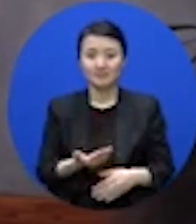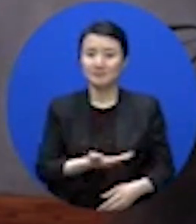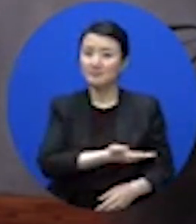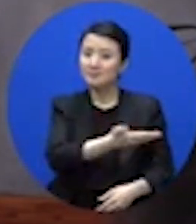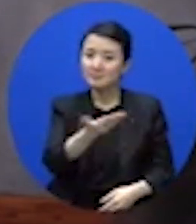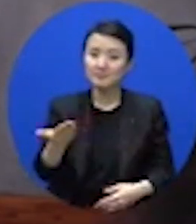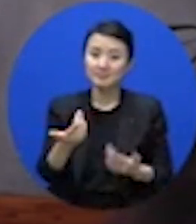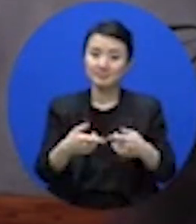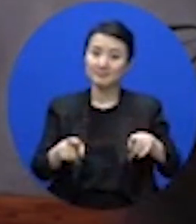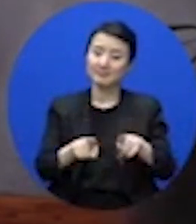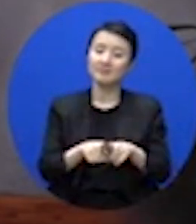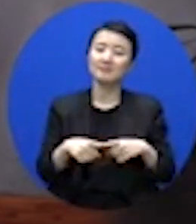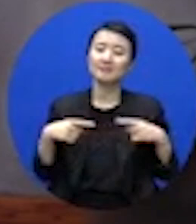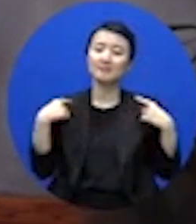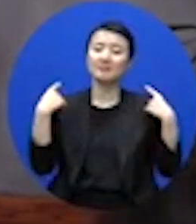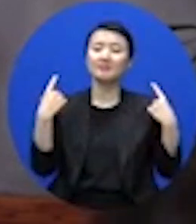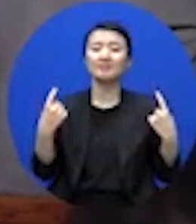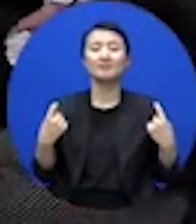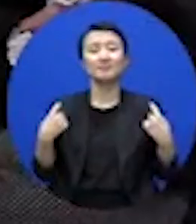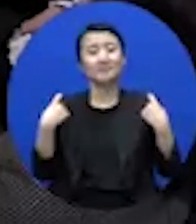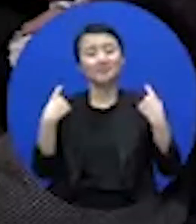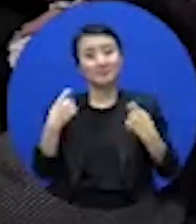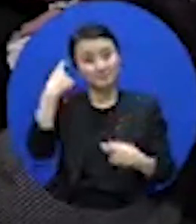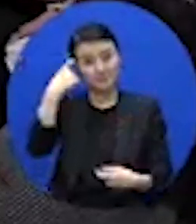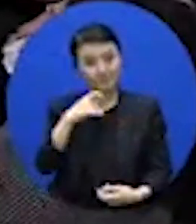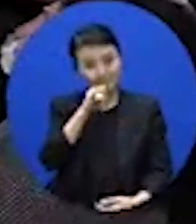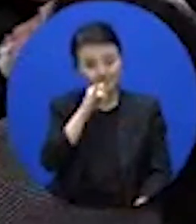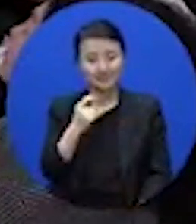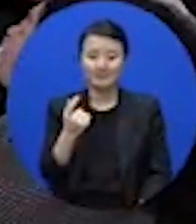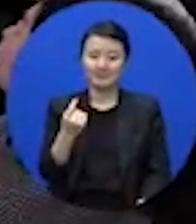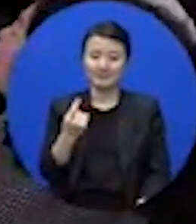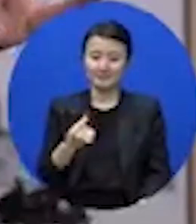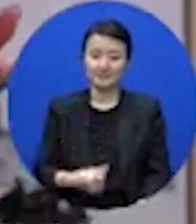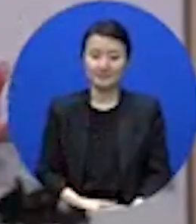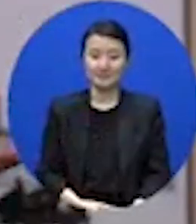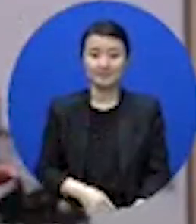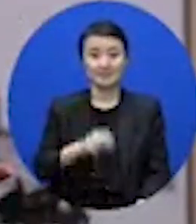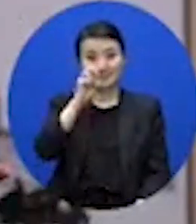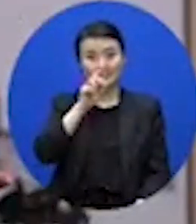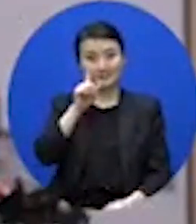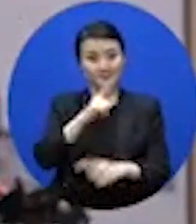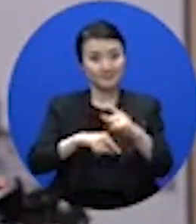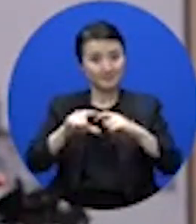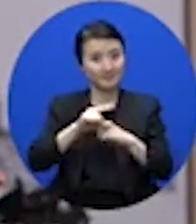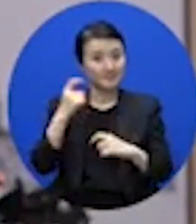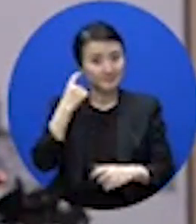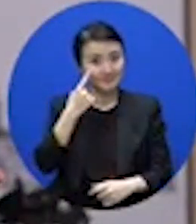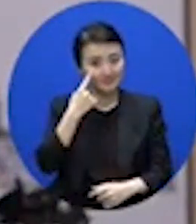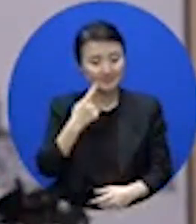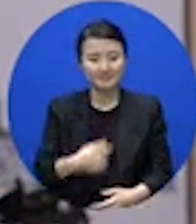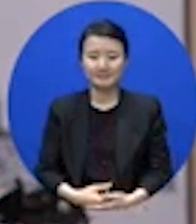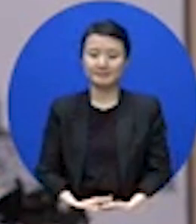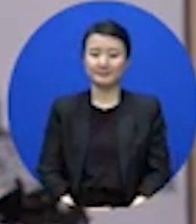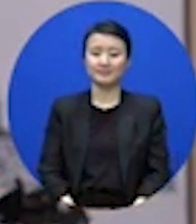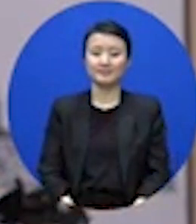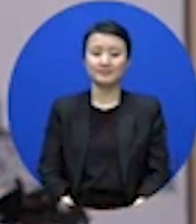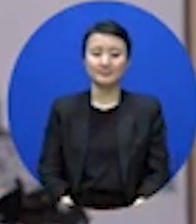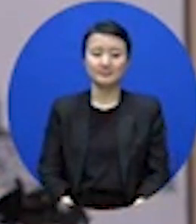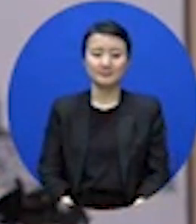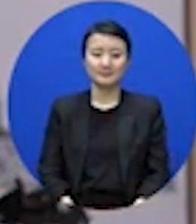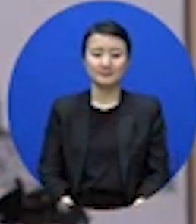여행을 지금 하시고 계시나요? 네. 그 다음 음악 한번 틀어주시겠어요? 네.